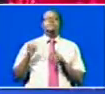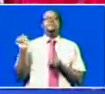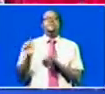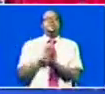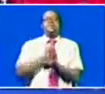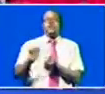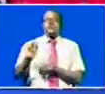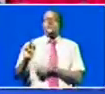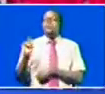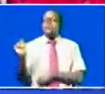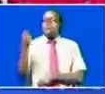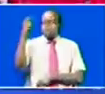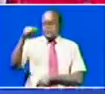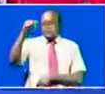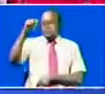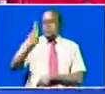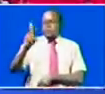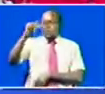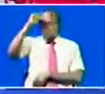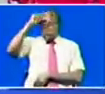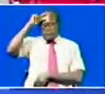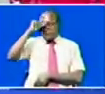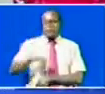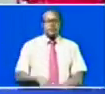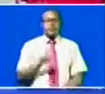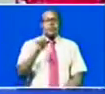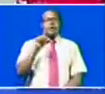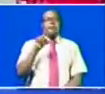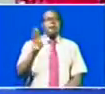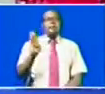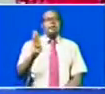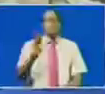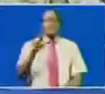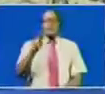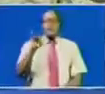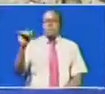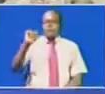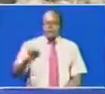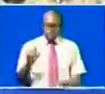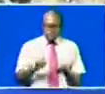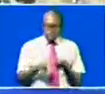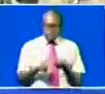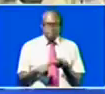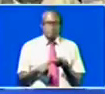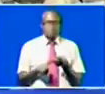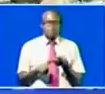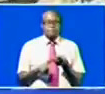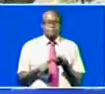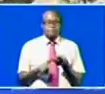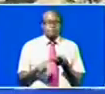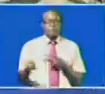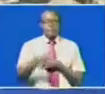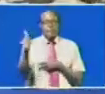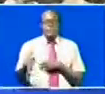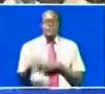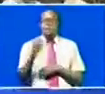Kenyatta. Sakata kuu ikiwemo wizi wa takriban shilingi bilioni moja katika huduma za vijana NYS. Kisha ikaja sakata shilingi